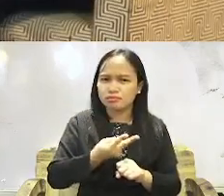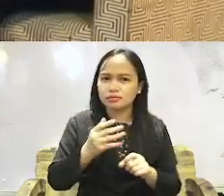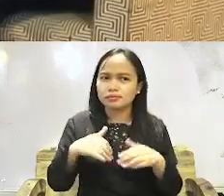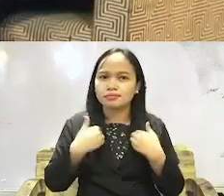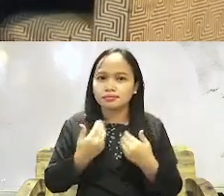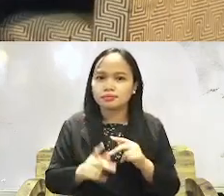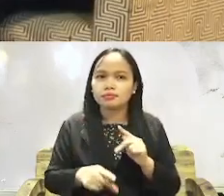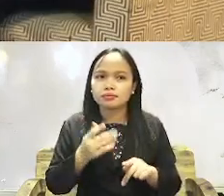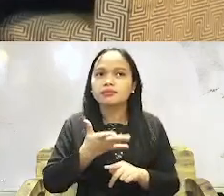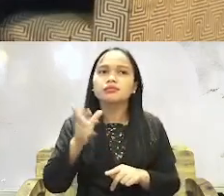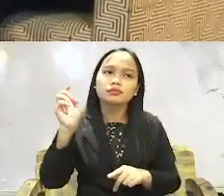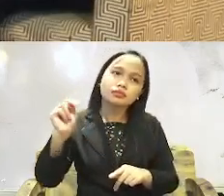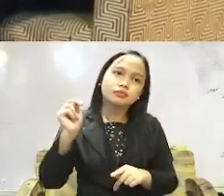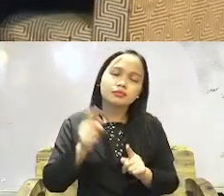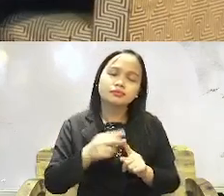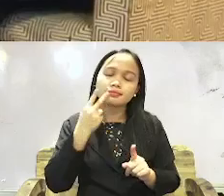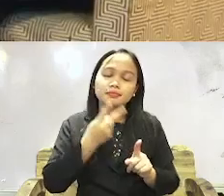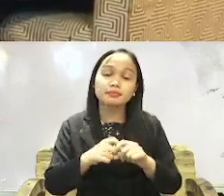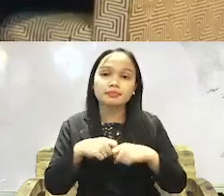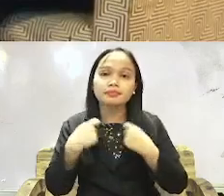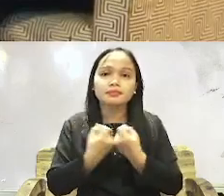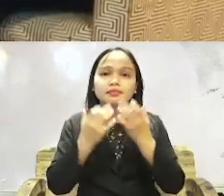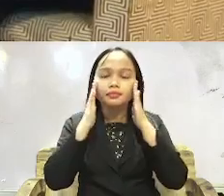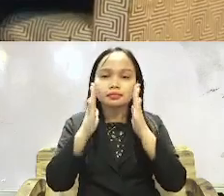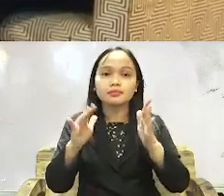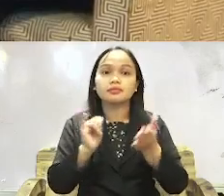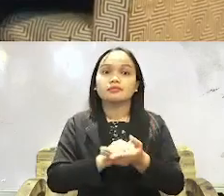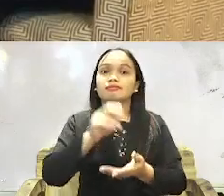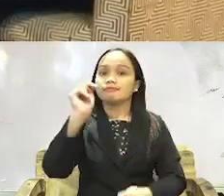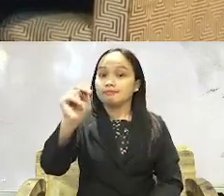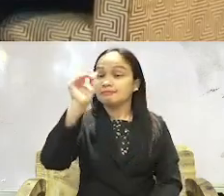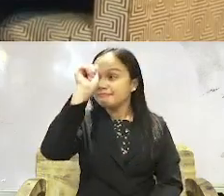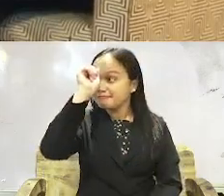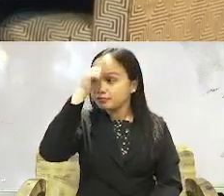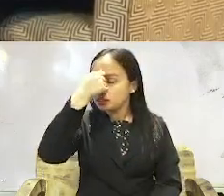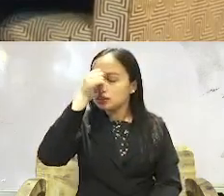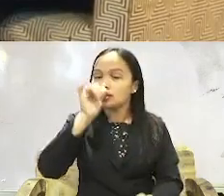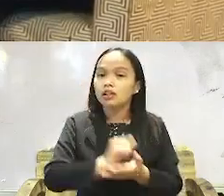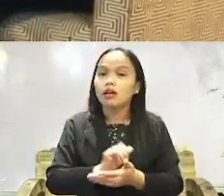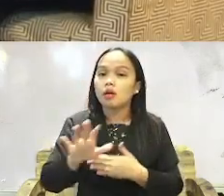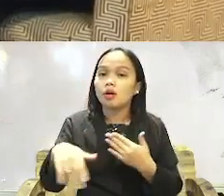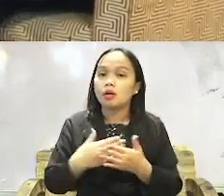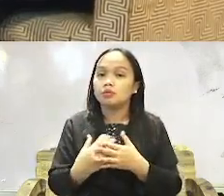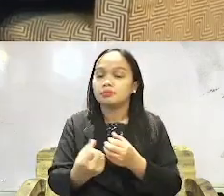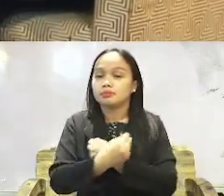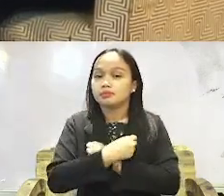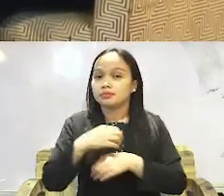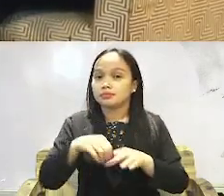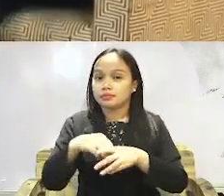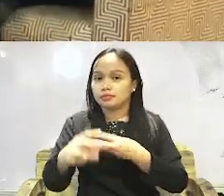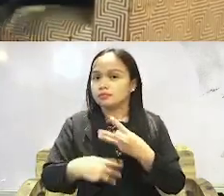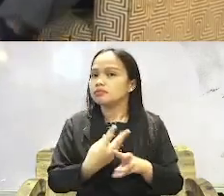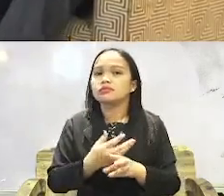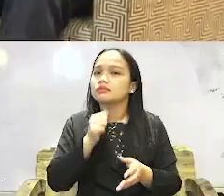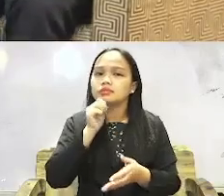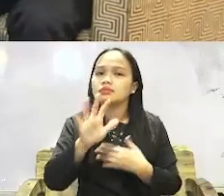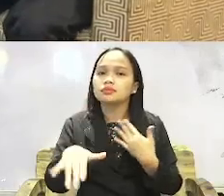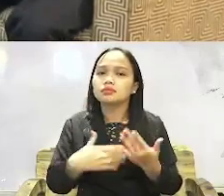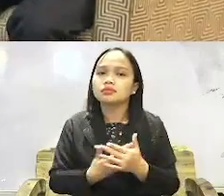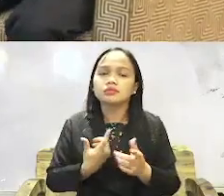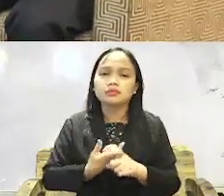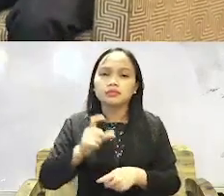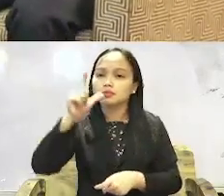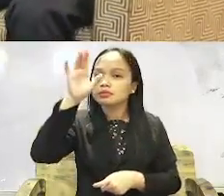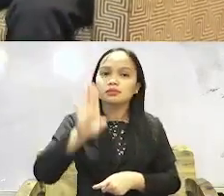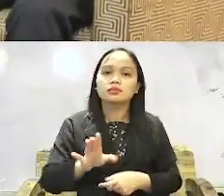maganda na makita ninyo, Team Focus. Lagay nyo sa isipan yan. Lahat ng pagmamahal na meron sa mundong ito, hindi yan galing sa Diyos.